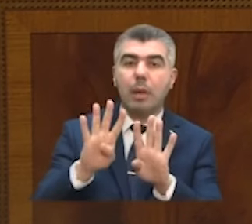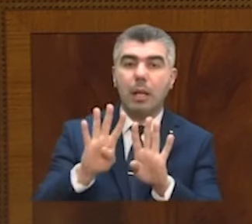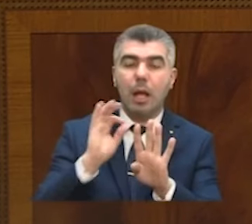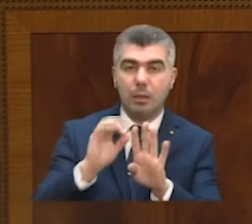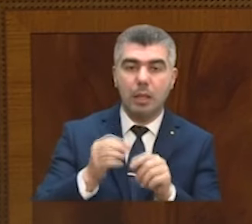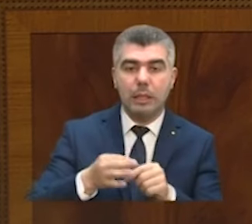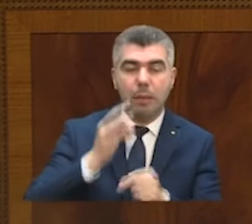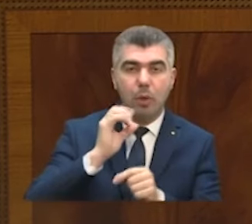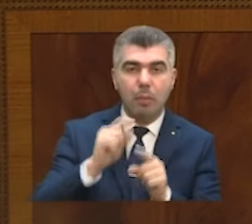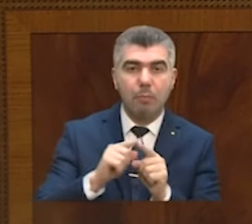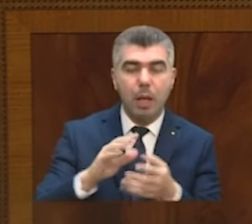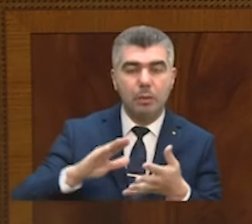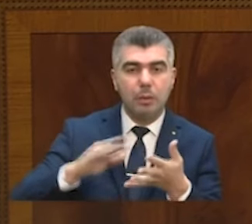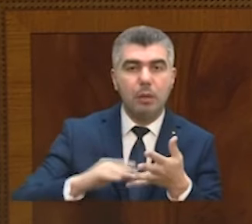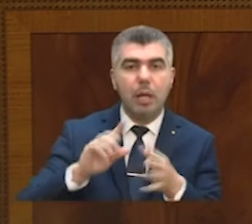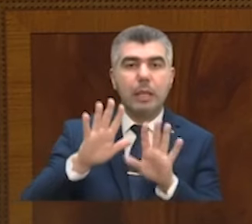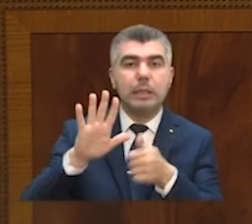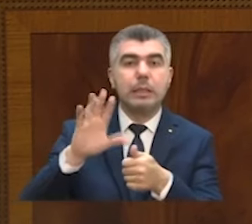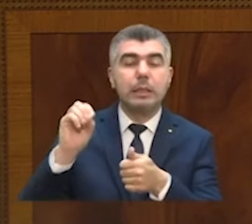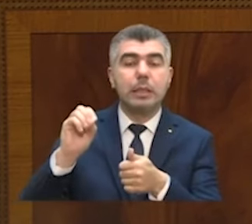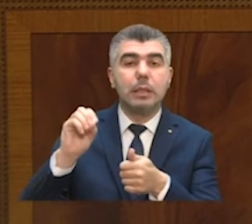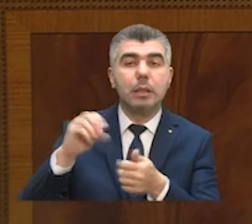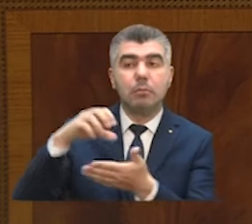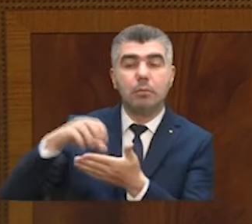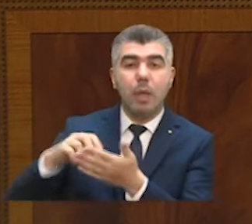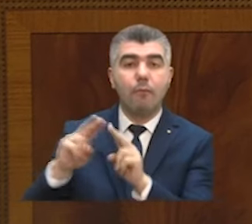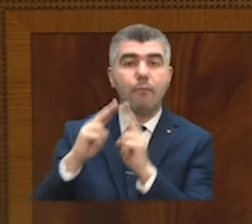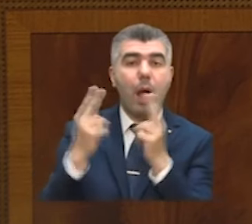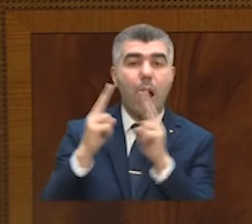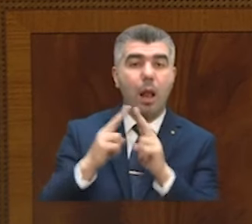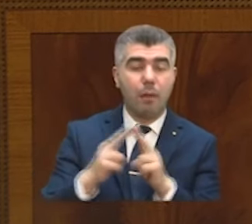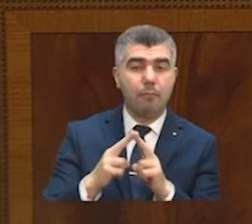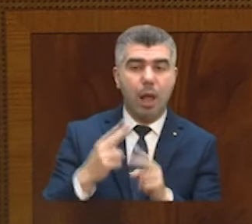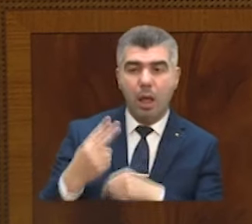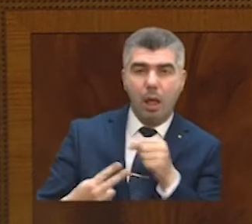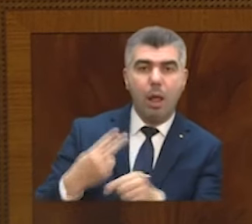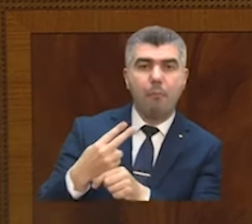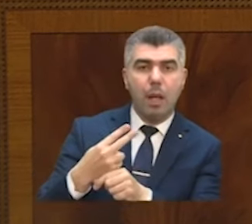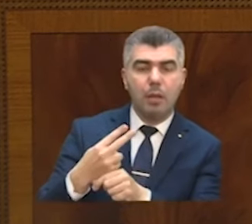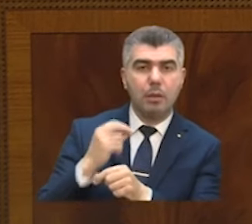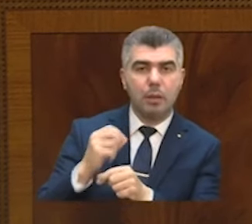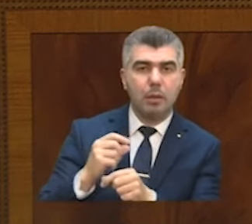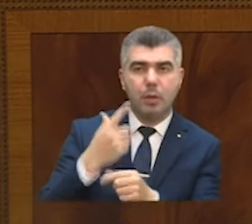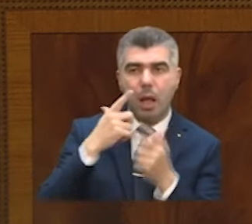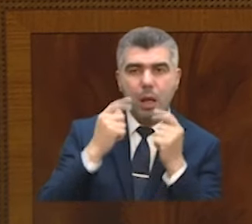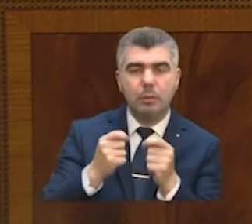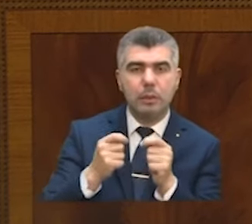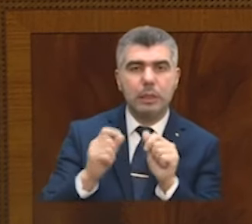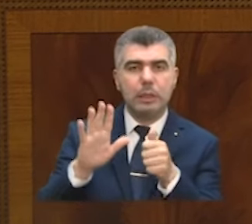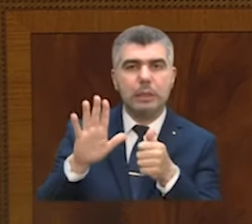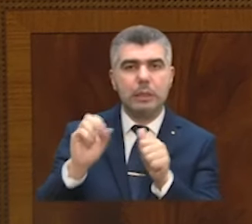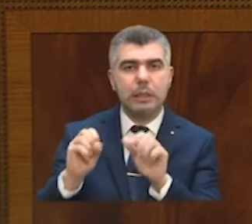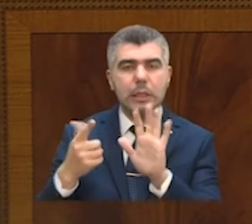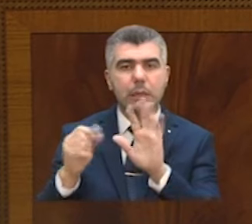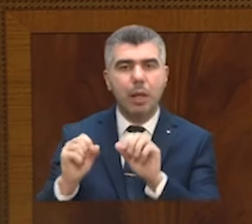تجعلوا تصنيف المغرب في التعليم ضمن 60 دولة الأولى. لحد الآن سنتين ونصف ما شفنا لا 60 ولا 70، بين بيننا نحن غادي نكونوا